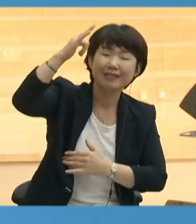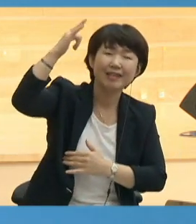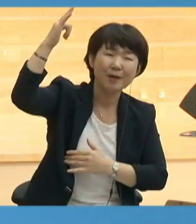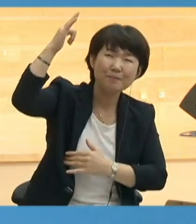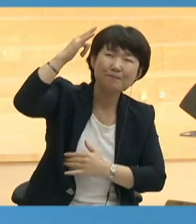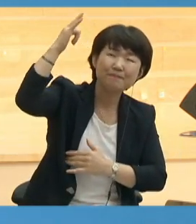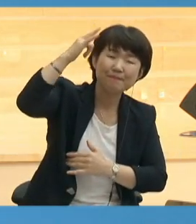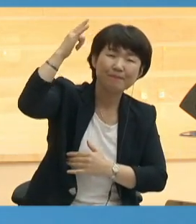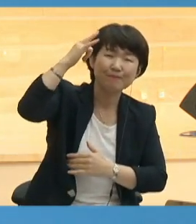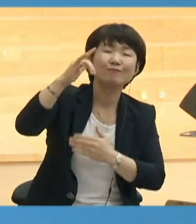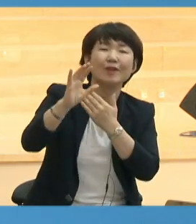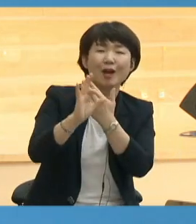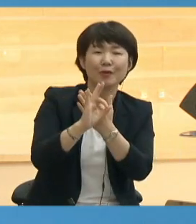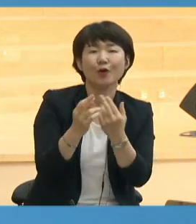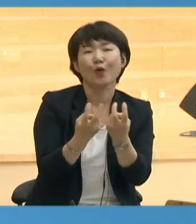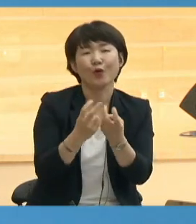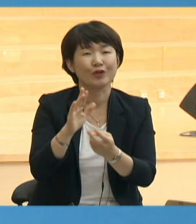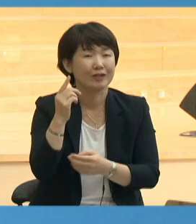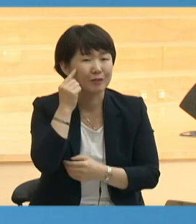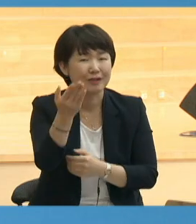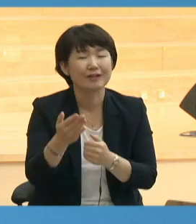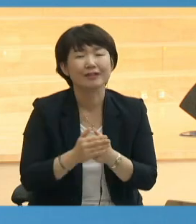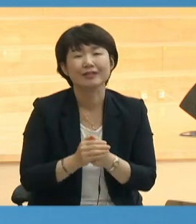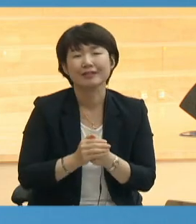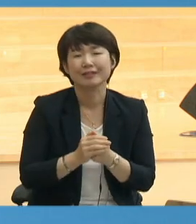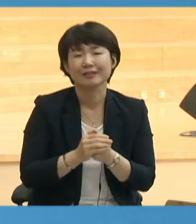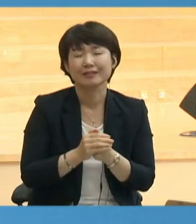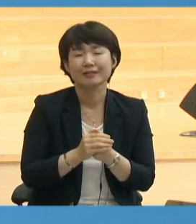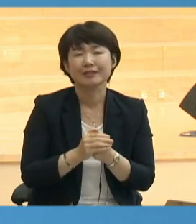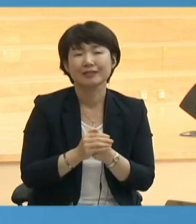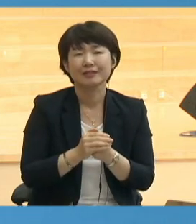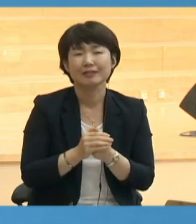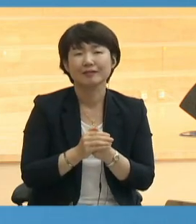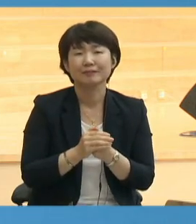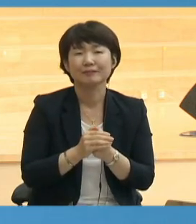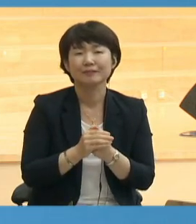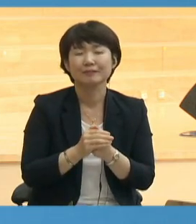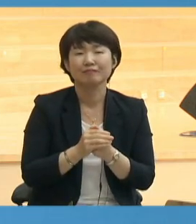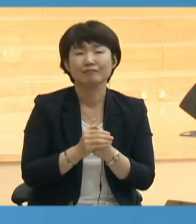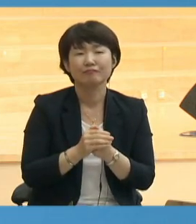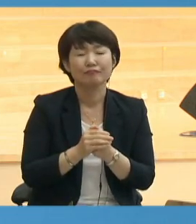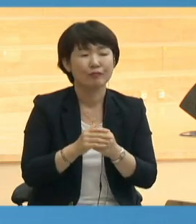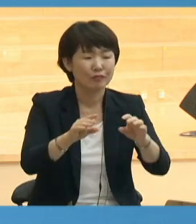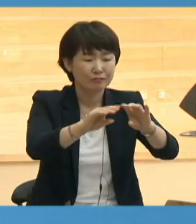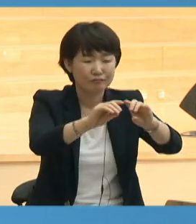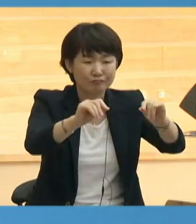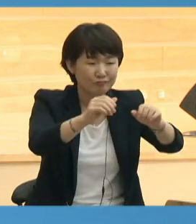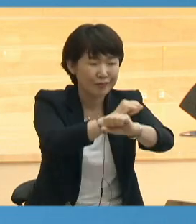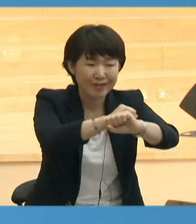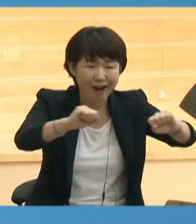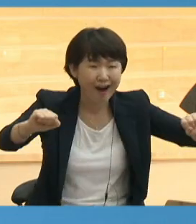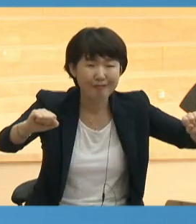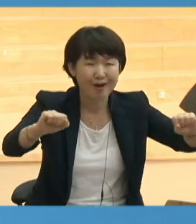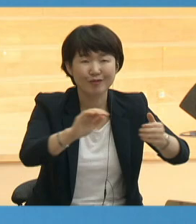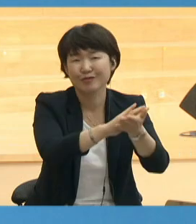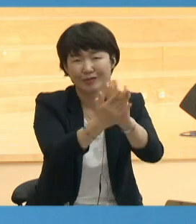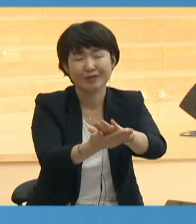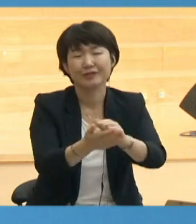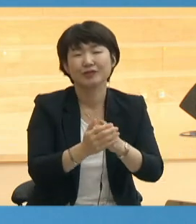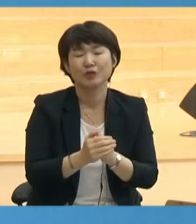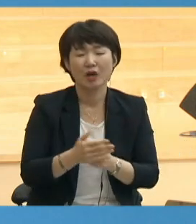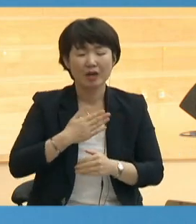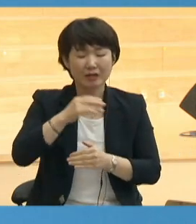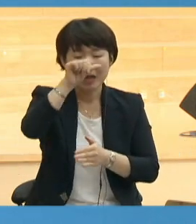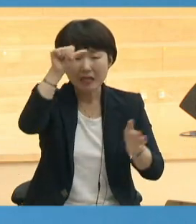쟁쟁 쨍쨍 어떻게 될까요 3 하게 되죠 내